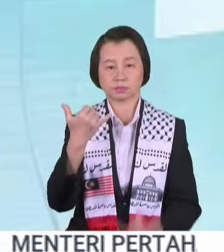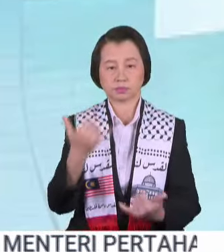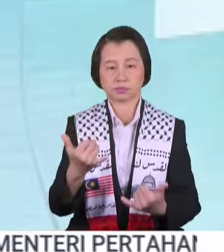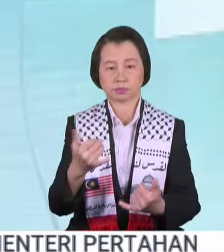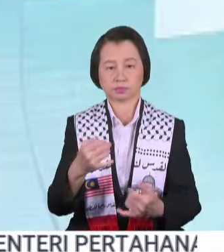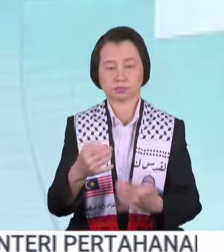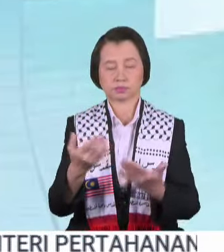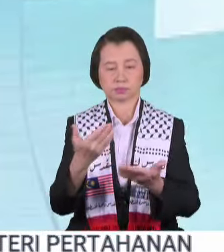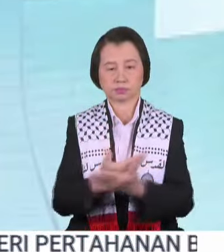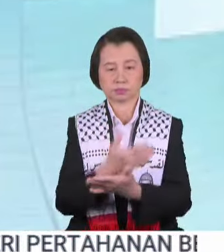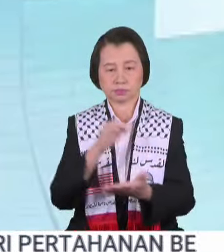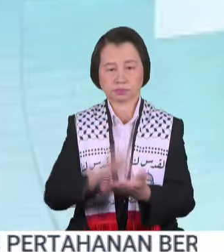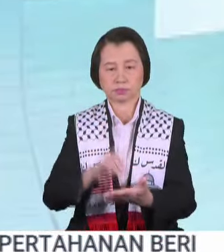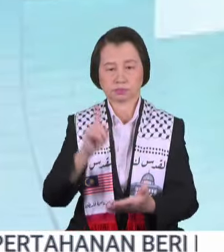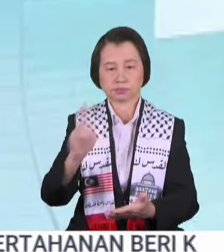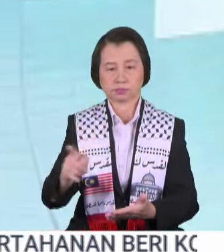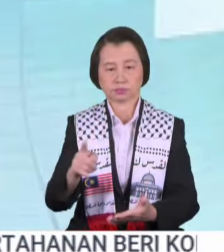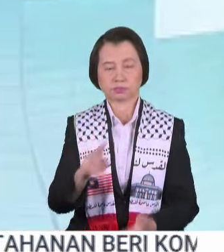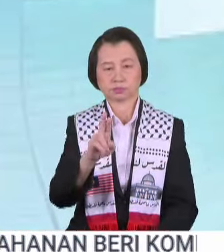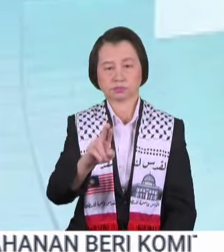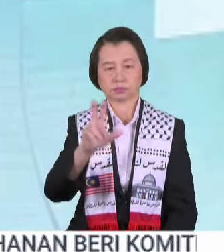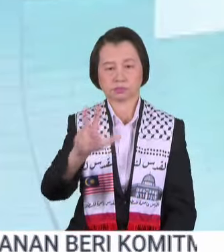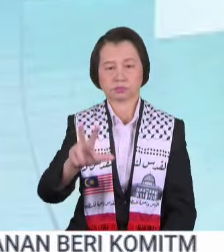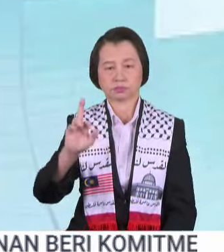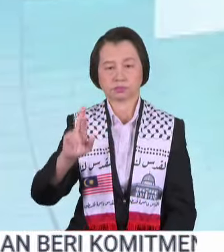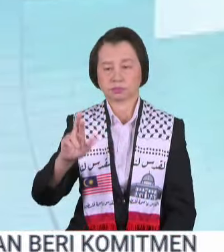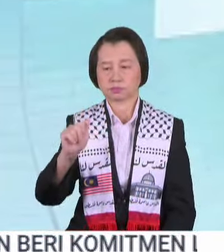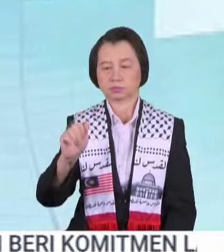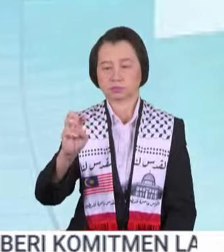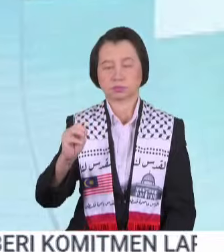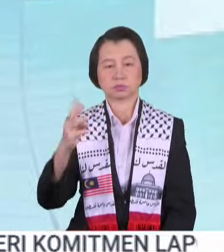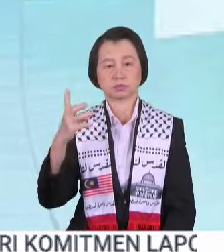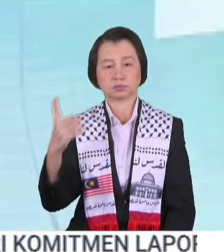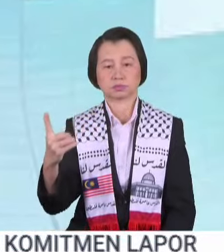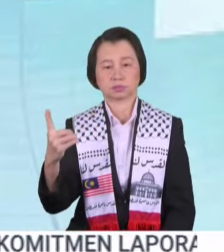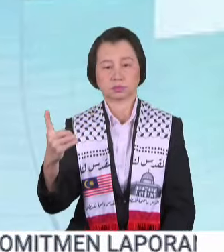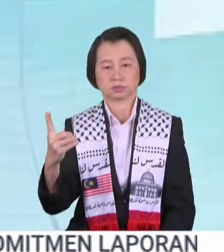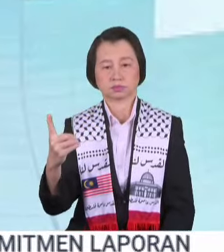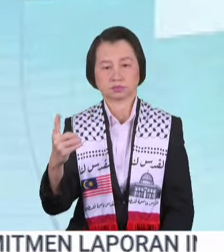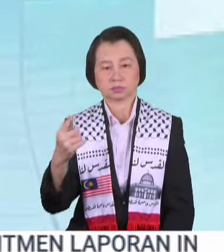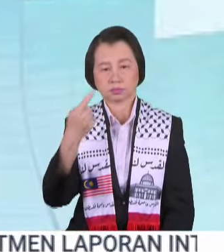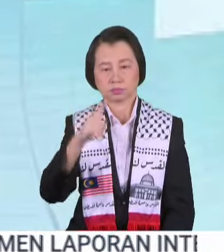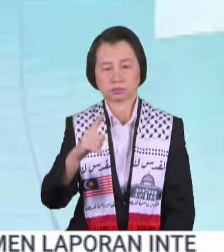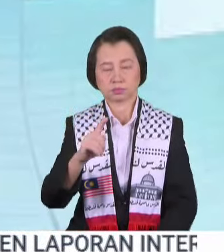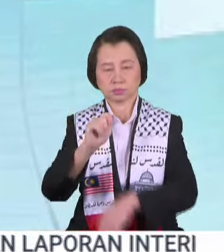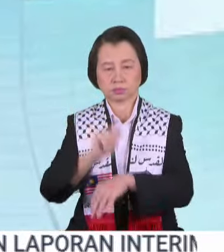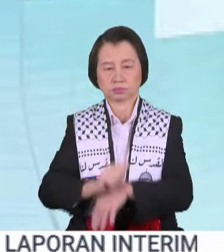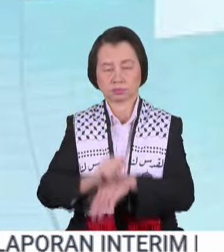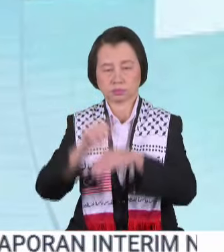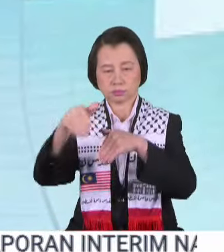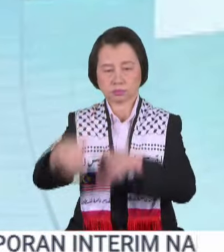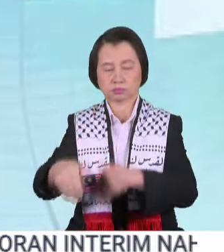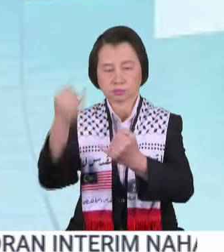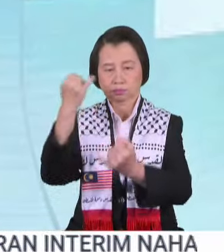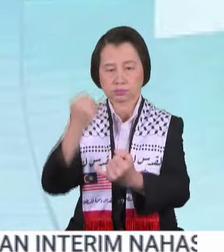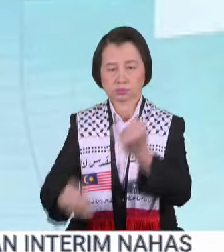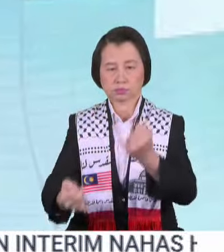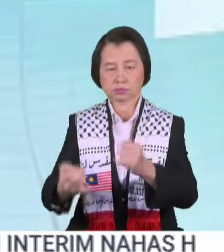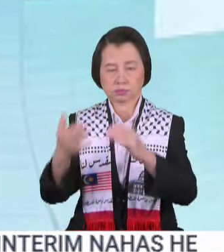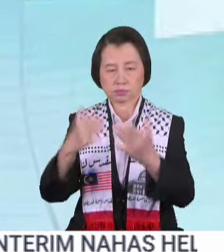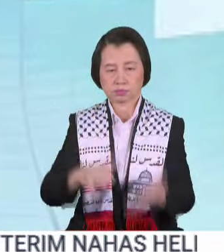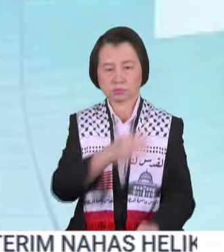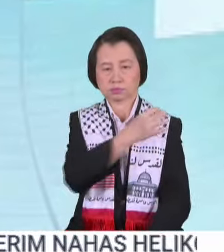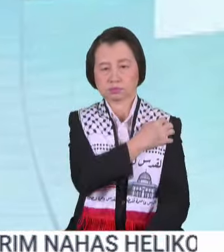ikuti perkembangan terkini di Batalion ke-23 Regimen Askar Melayu Diraja Ipoh bagi istiadat rasmi penghormatan terakhir